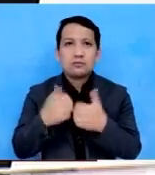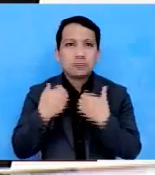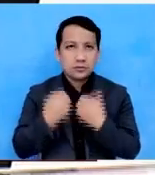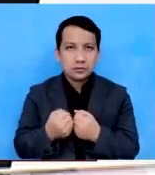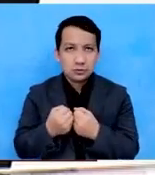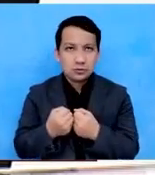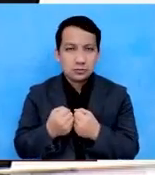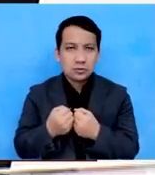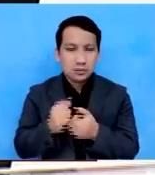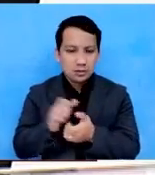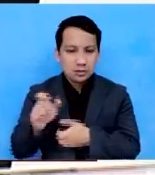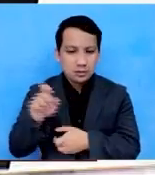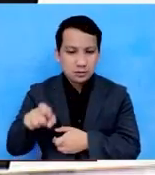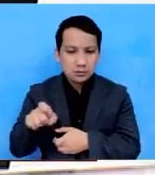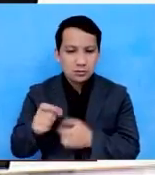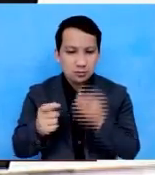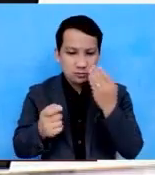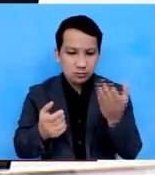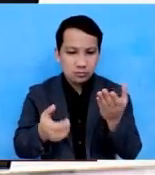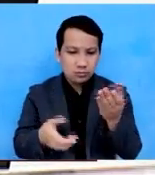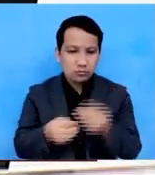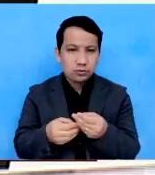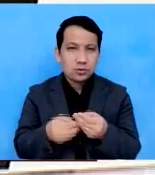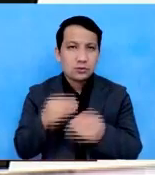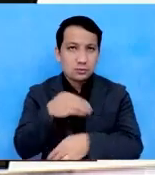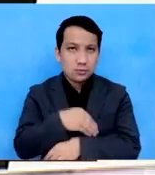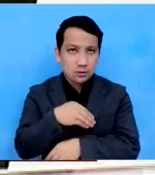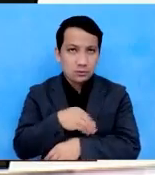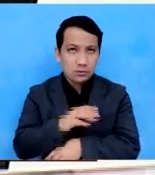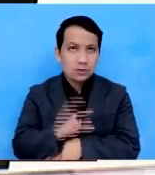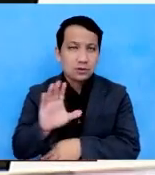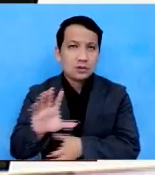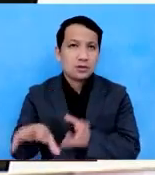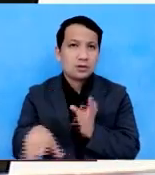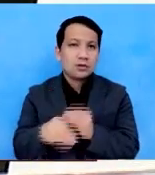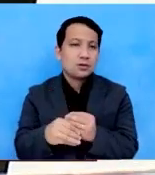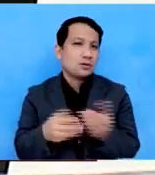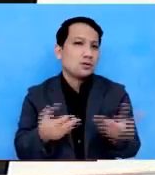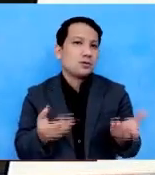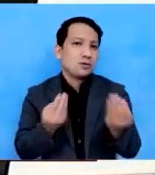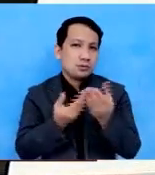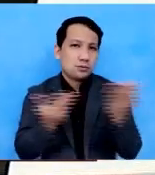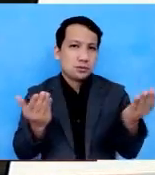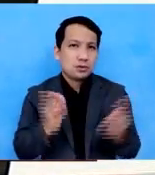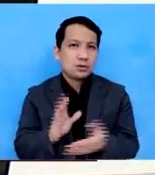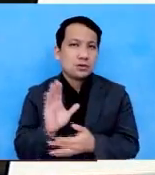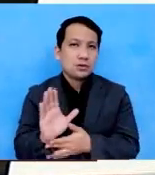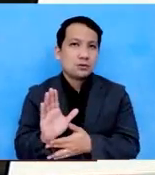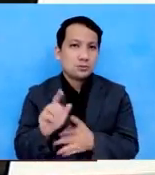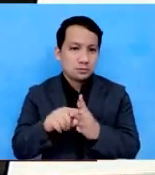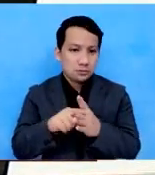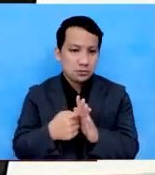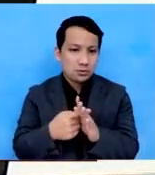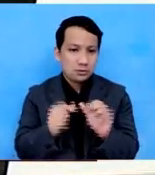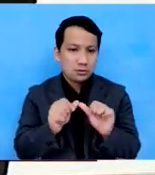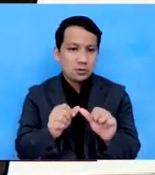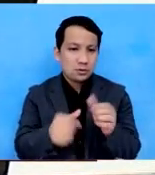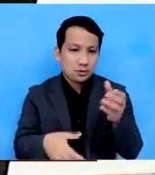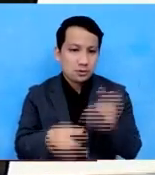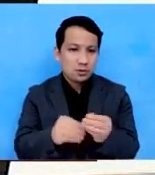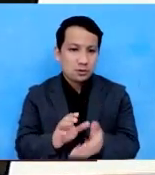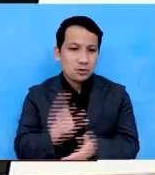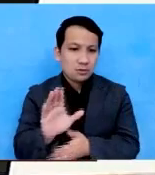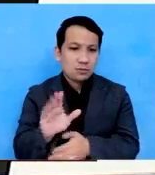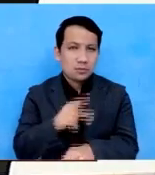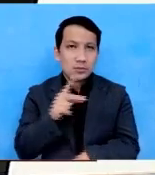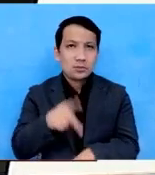demand, and we are actually banking on that. And of course, the start ng implementation ng Philippine